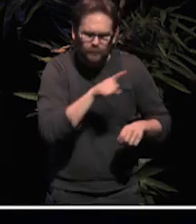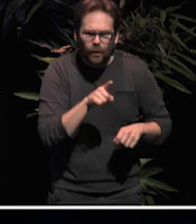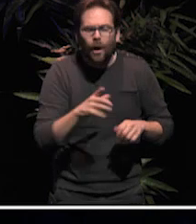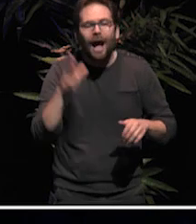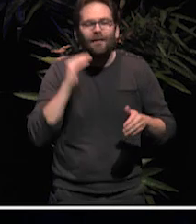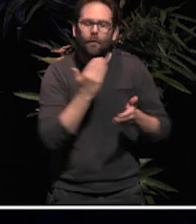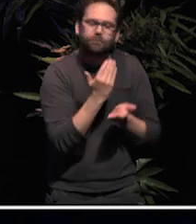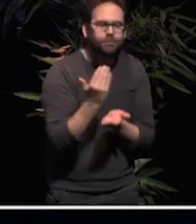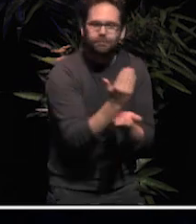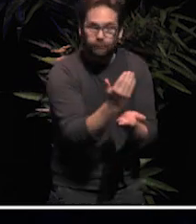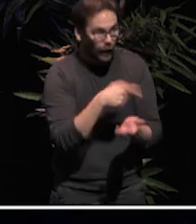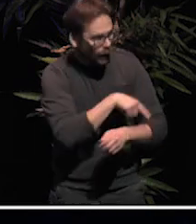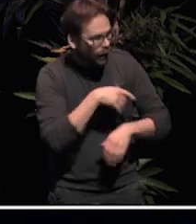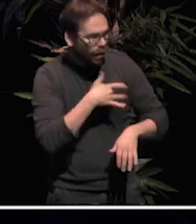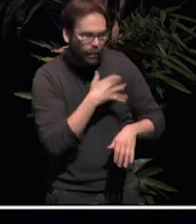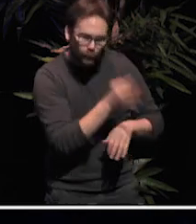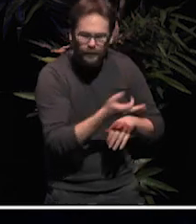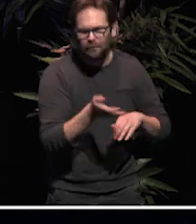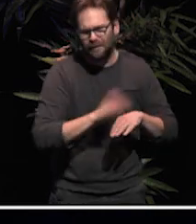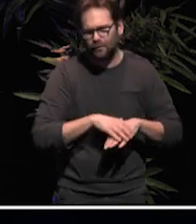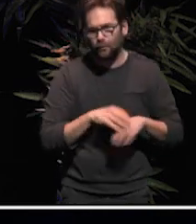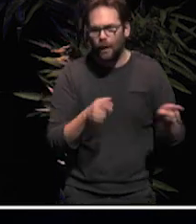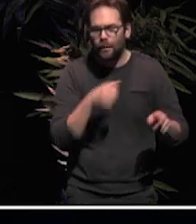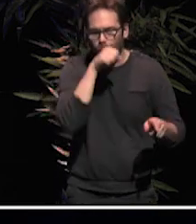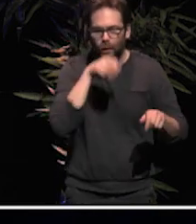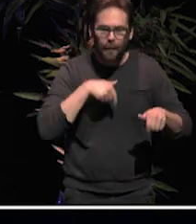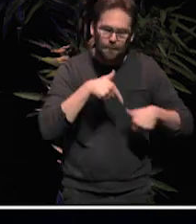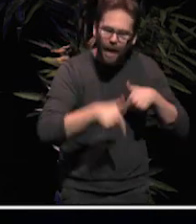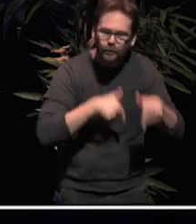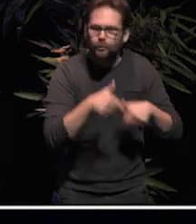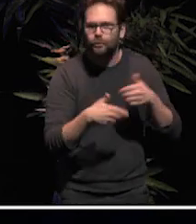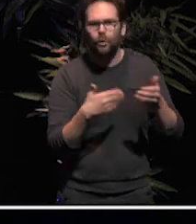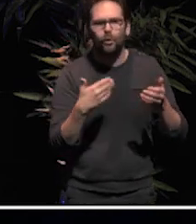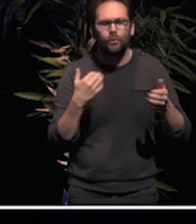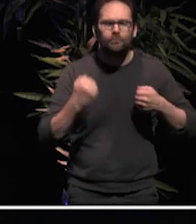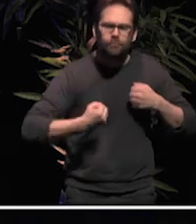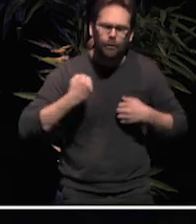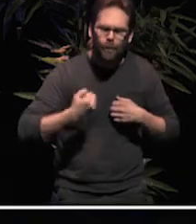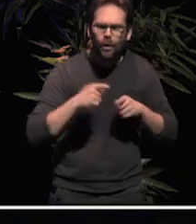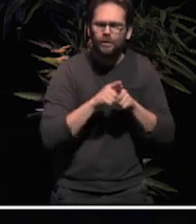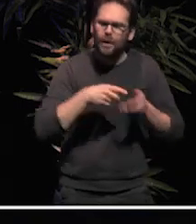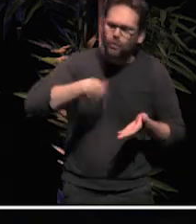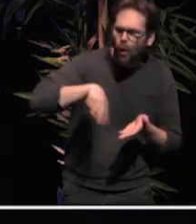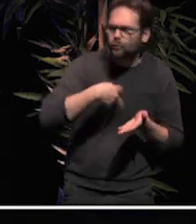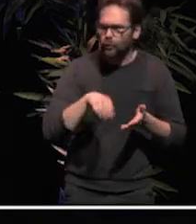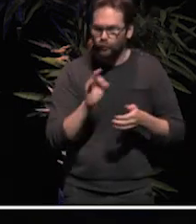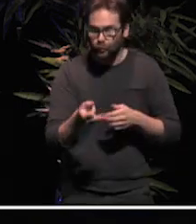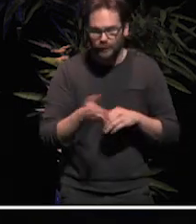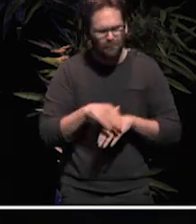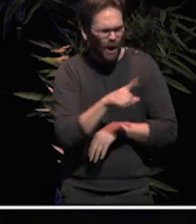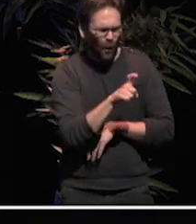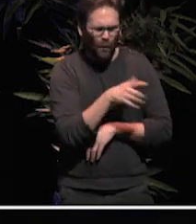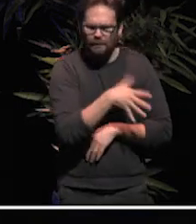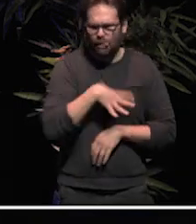avec moi au Bicats. Elle aime bien quand il fait beau. Mais elle, c'est une marcheuse, une danseuse. Mais l'eau, elle en a toujours un peu la trouille. On va revenir